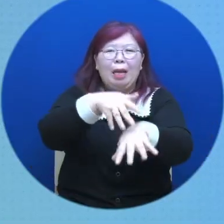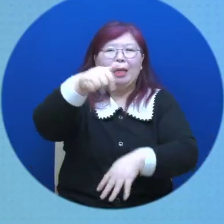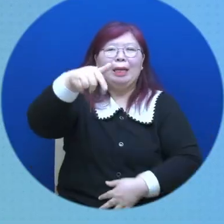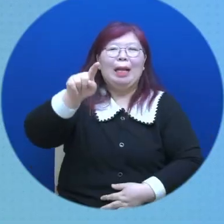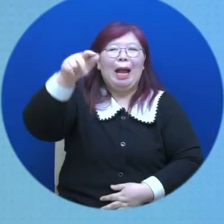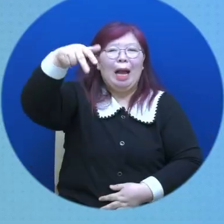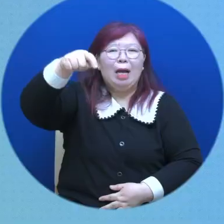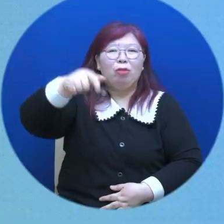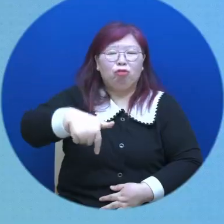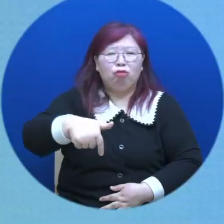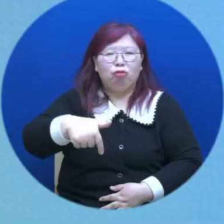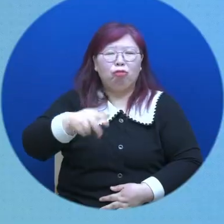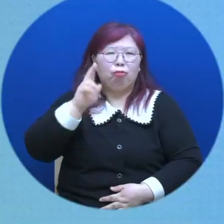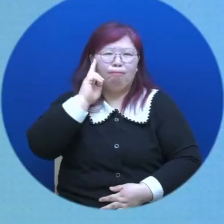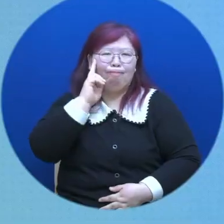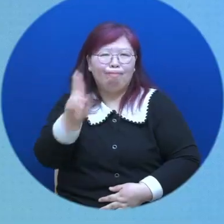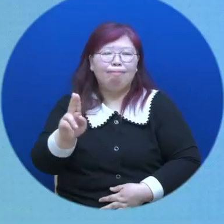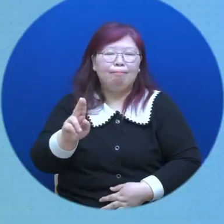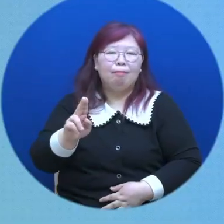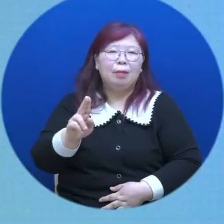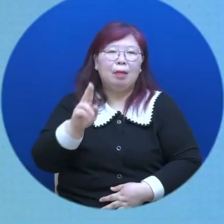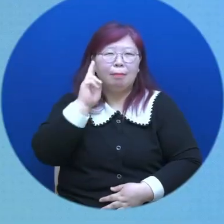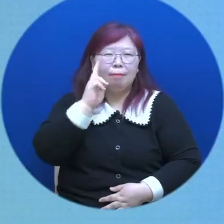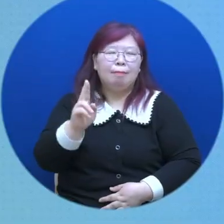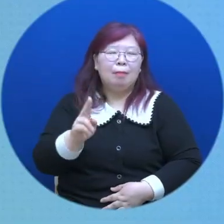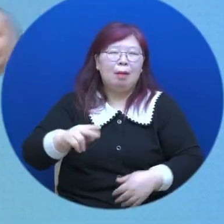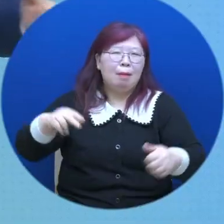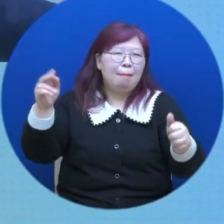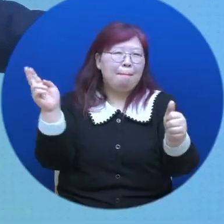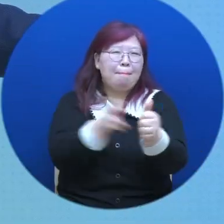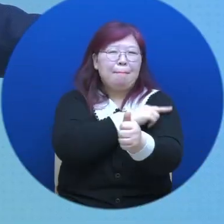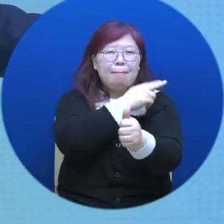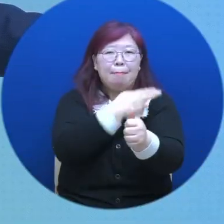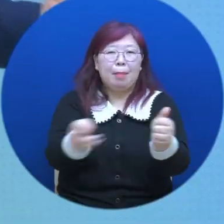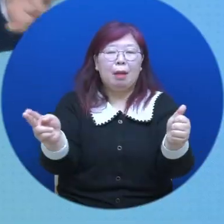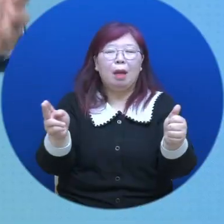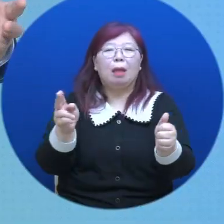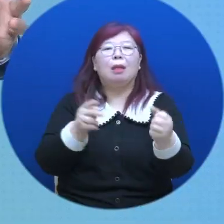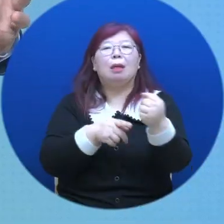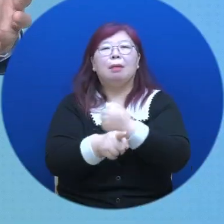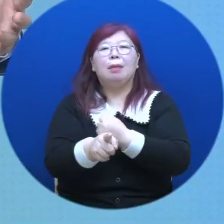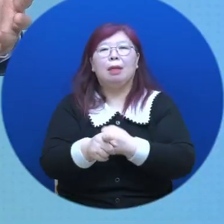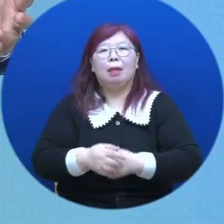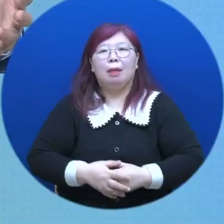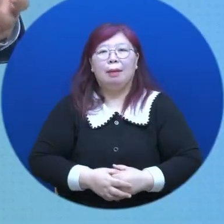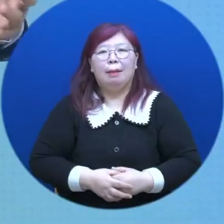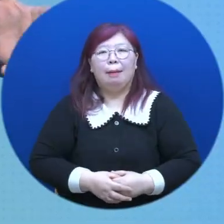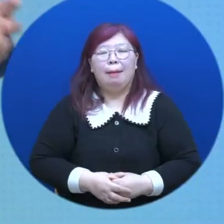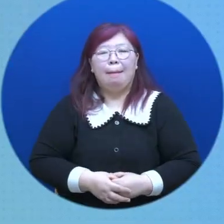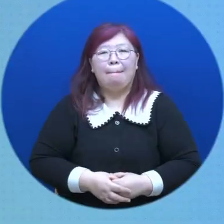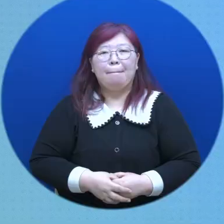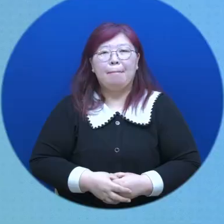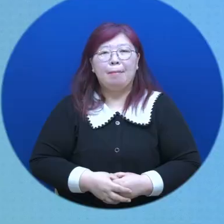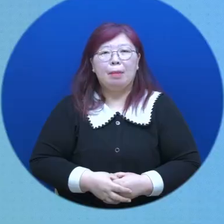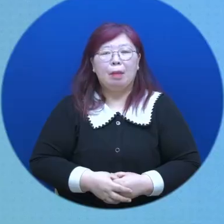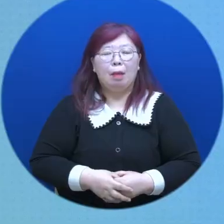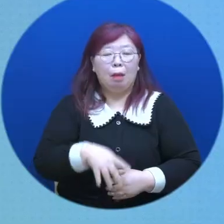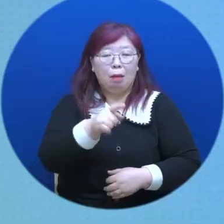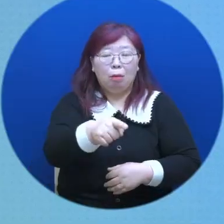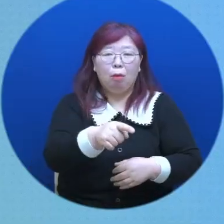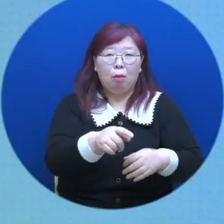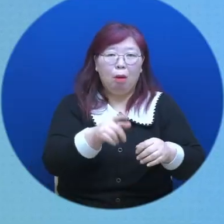그것으로 모질게 후려치다, 그 말을 하고 있는 거예요. 그뿐인가요?